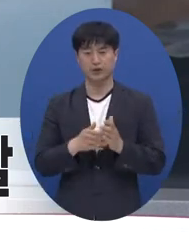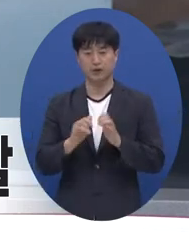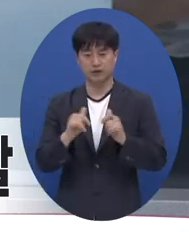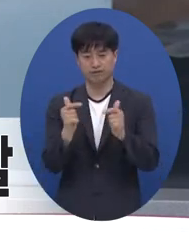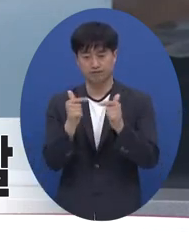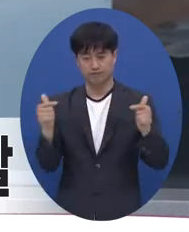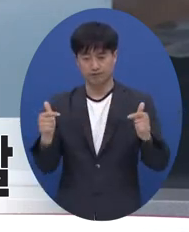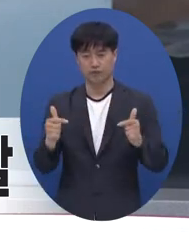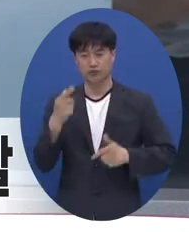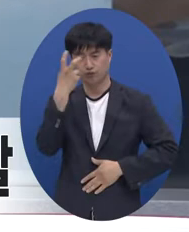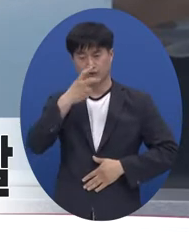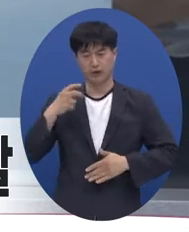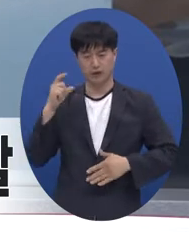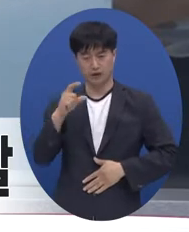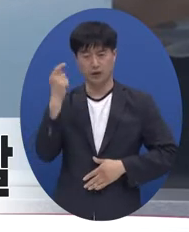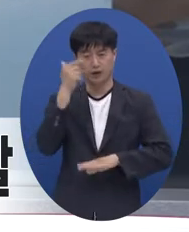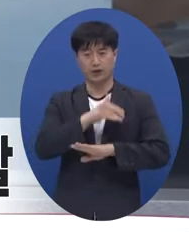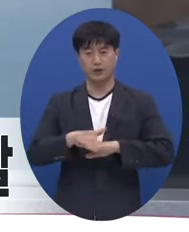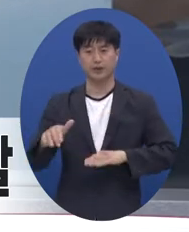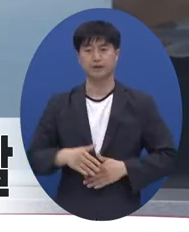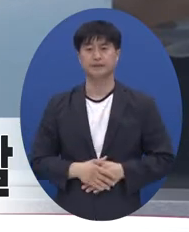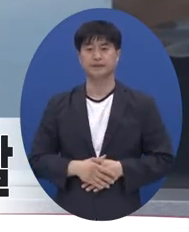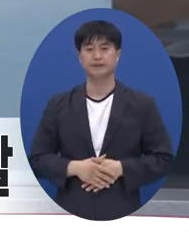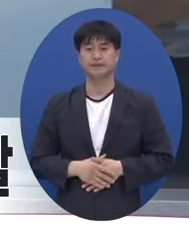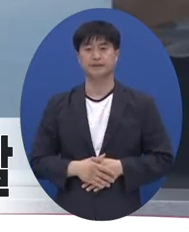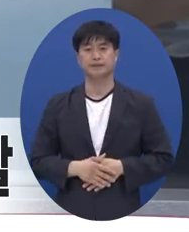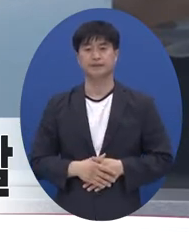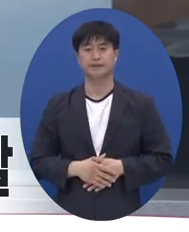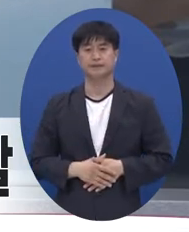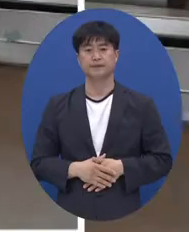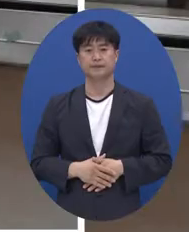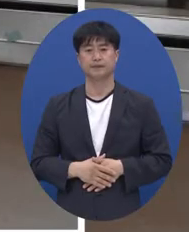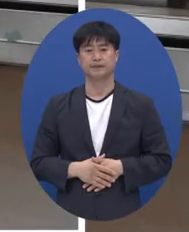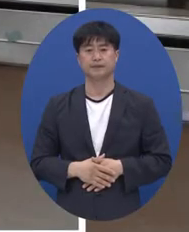수사를 강화할 방침입니다. 리포트 함께 보시죠.